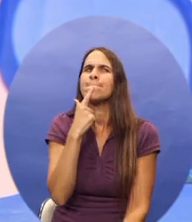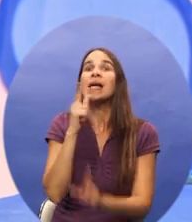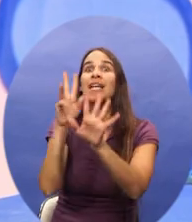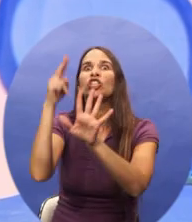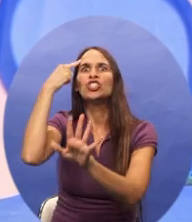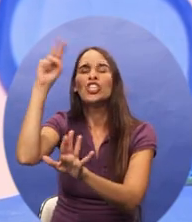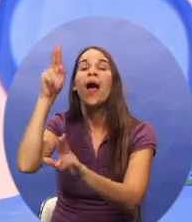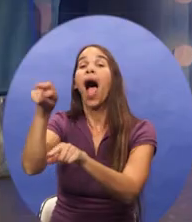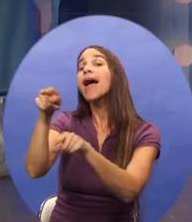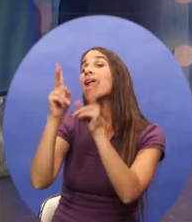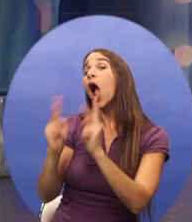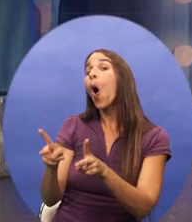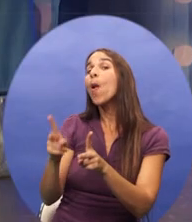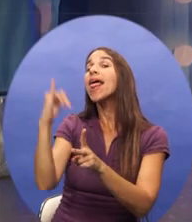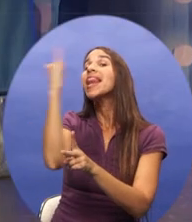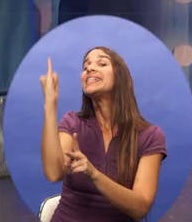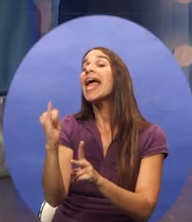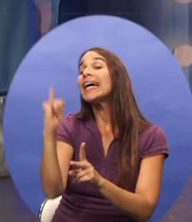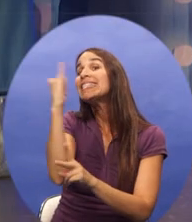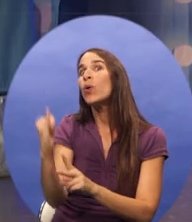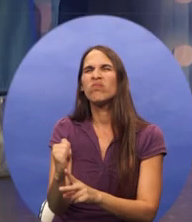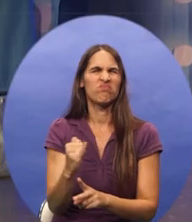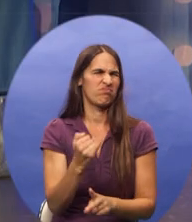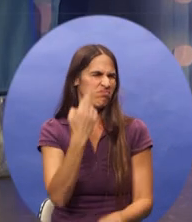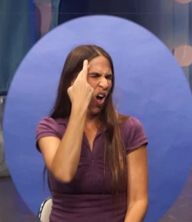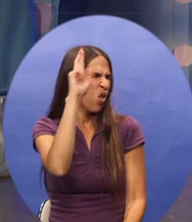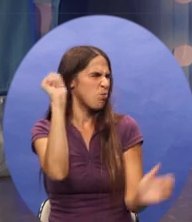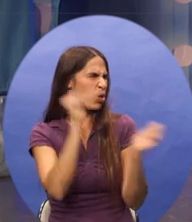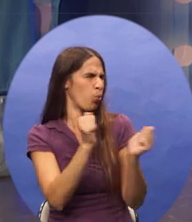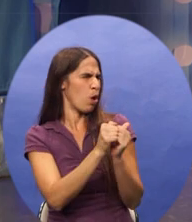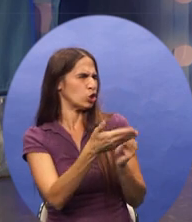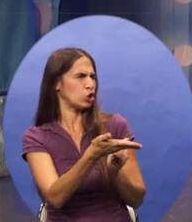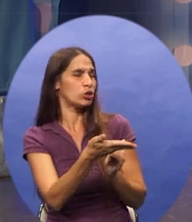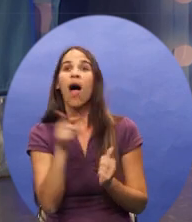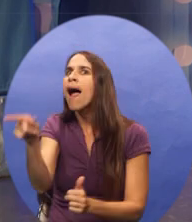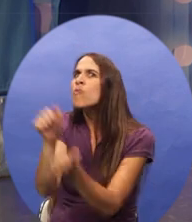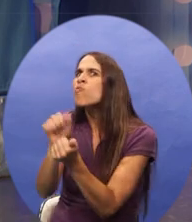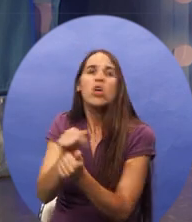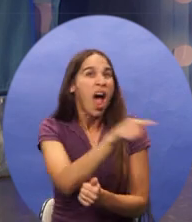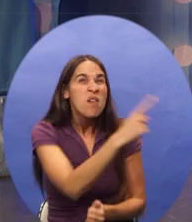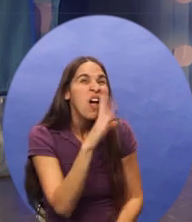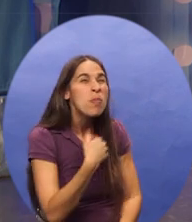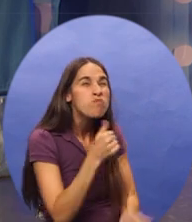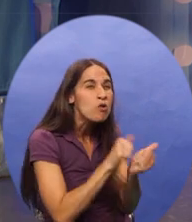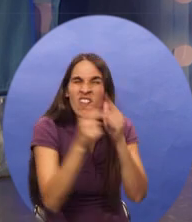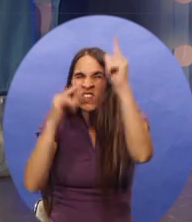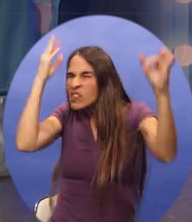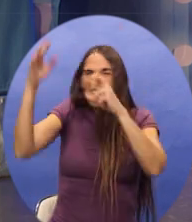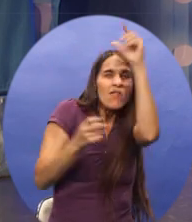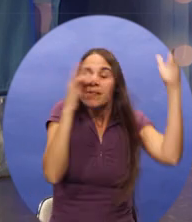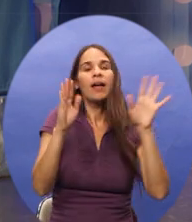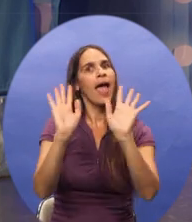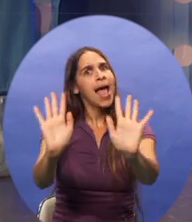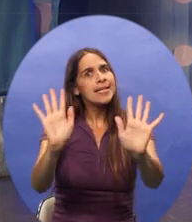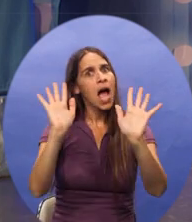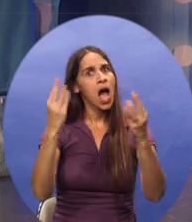טוב, יש לי. אתה יכול לצייר ציורים. איזה רעיון מטופש. אתה מטופש בעצמך. רגע,